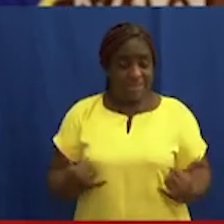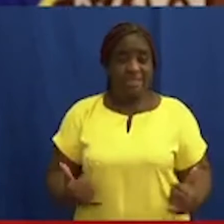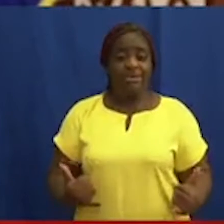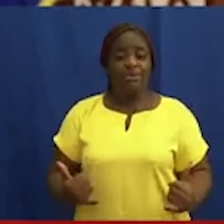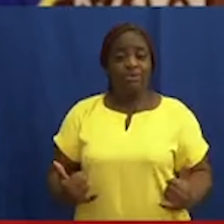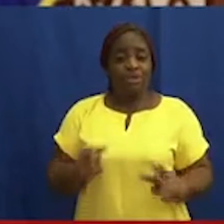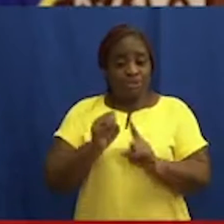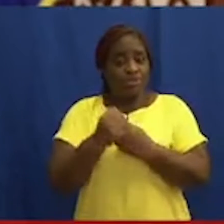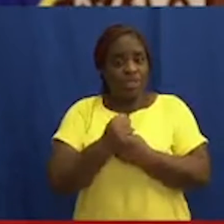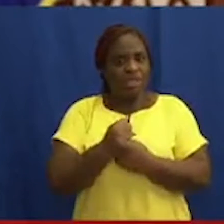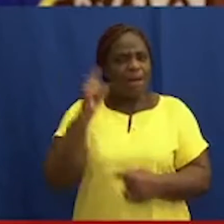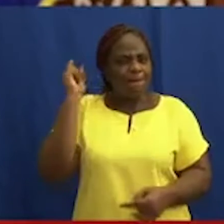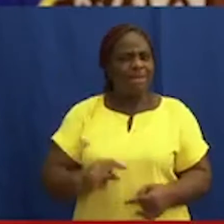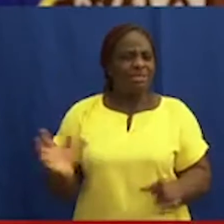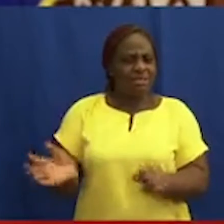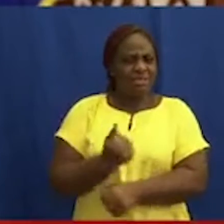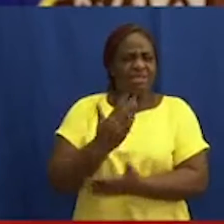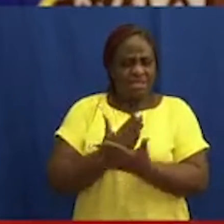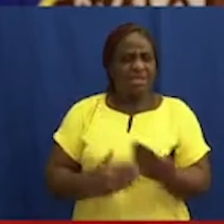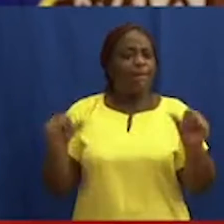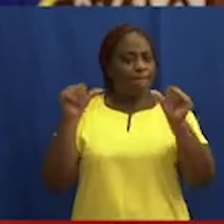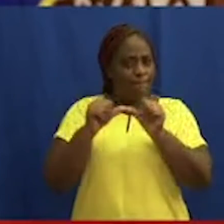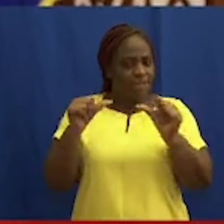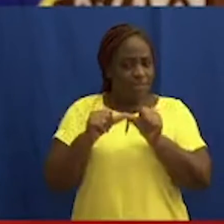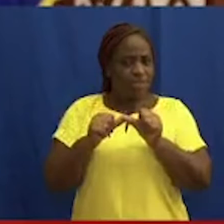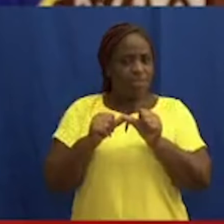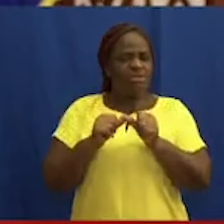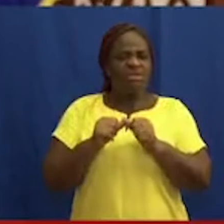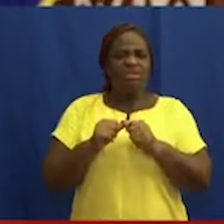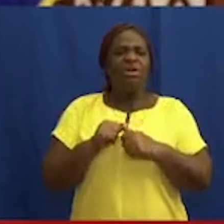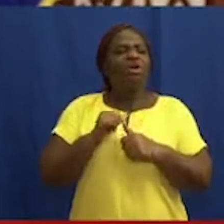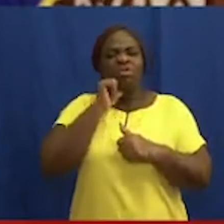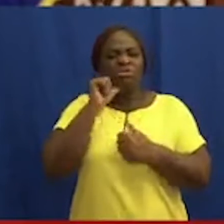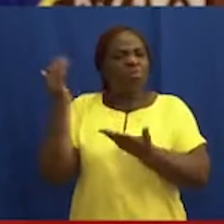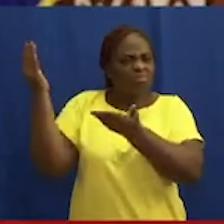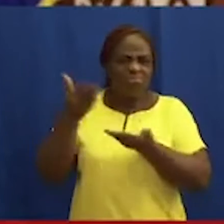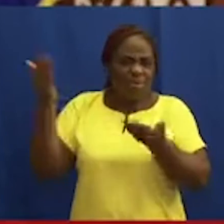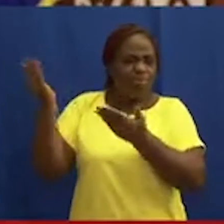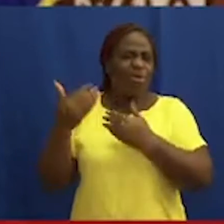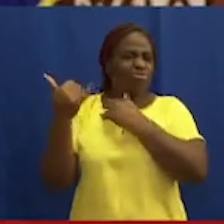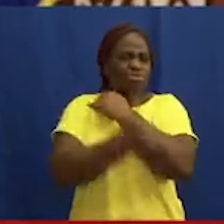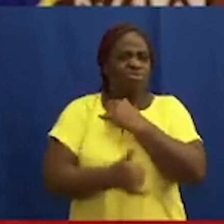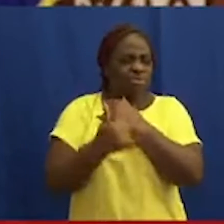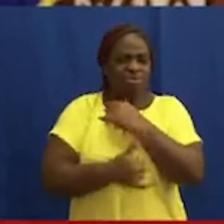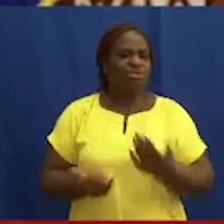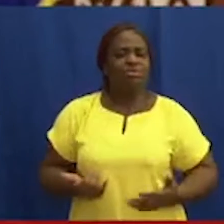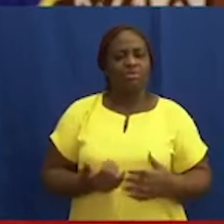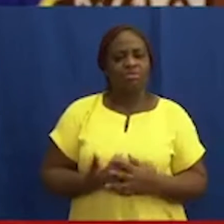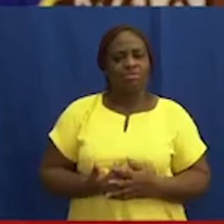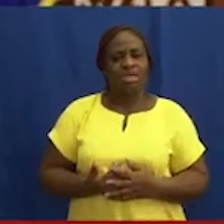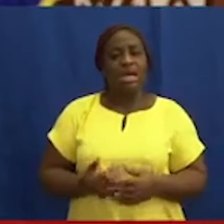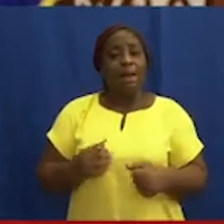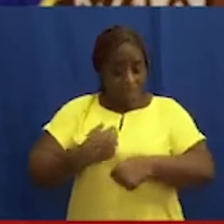'yan kasuwa na nan cikin gida. A sanadiyar haka sabon takin da muke son mu dauka shine fitar da kaya